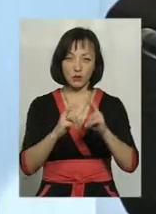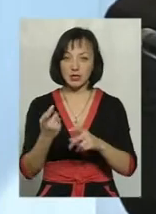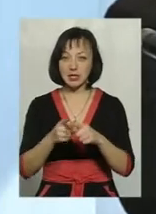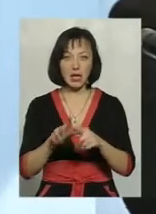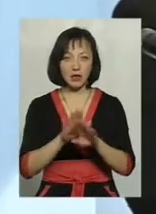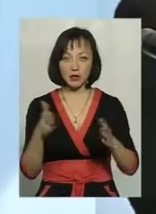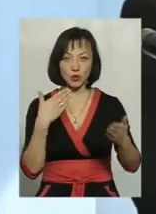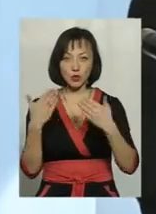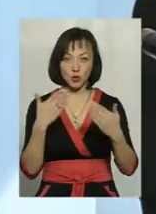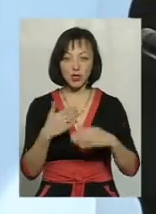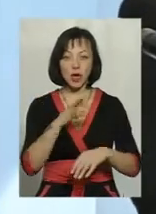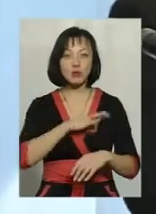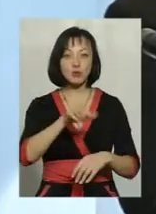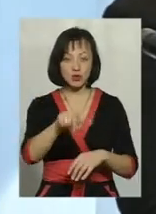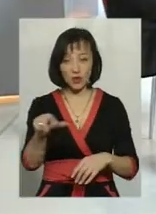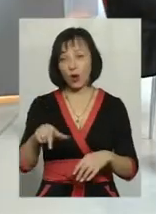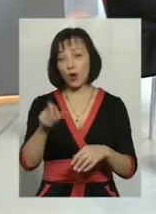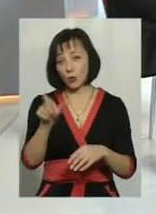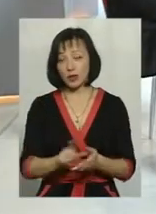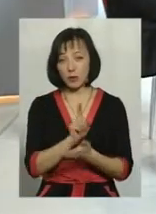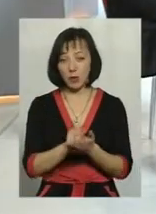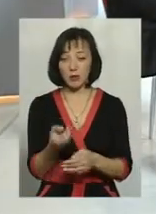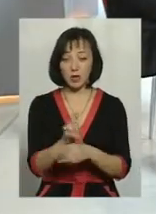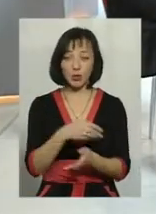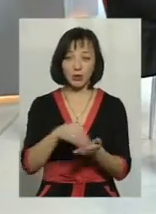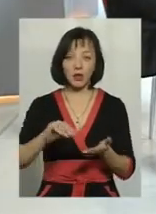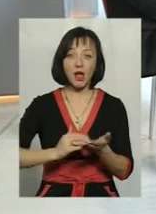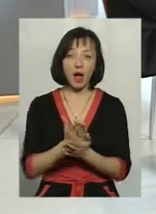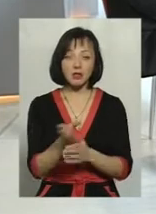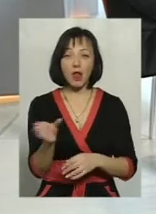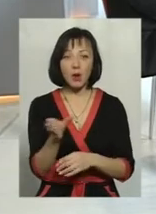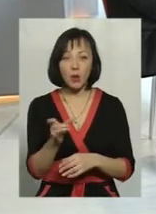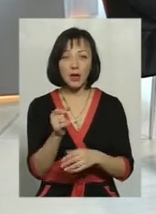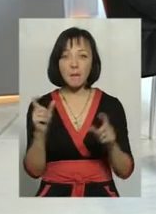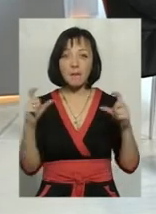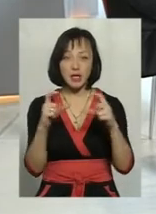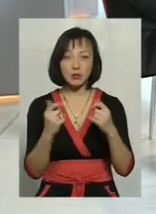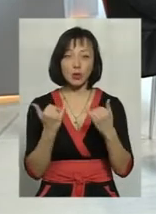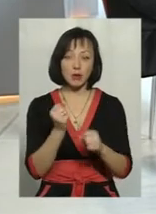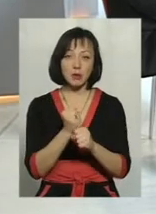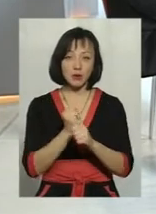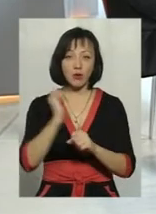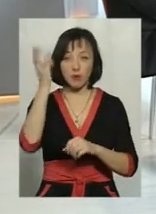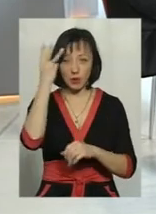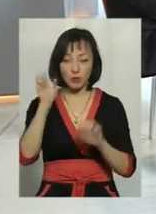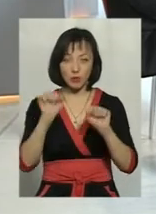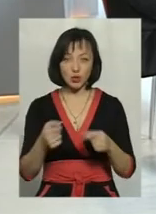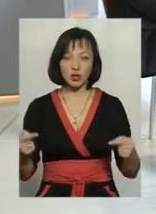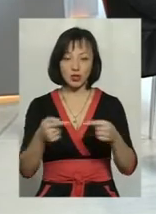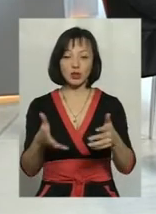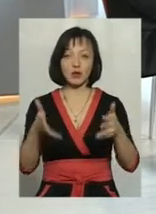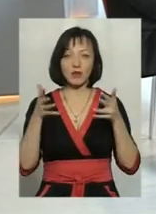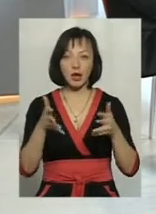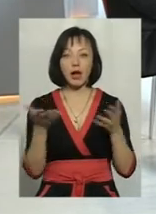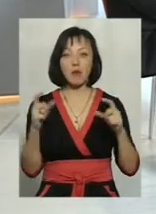стосується споживача. Так. Споживач має прийти, купити якісний алкоголь, і ті магазини, які сьогодні працюють в Хмельницькому, можна чітко